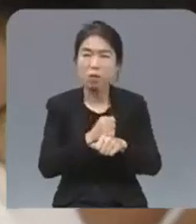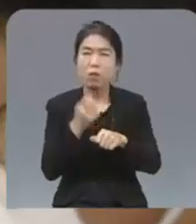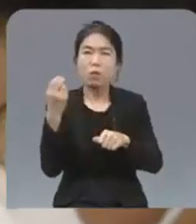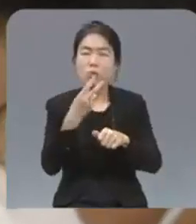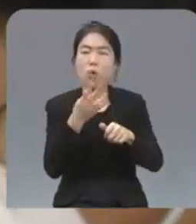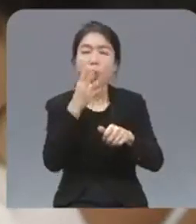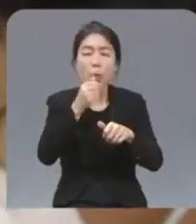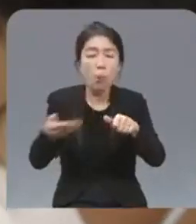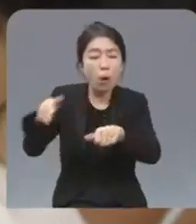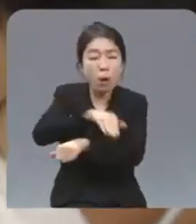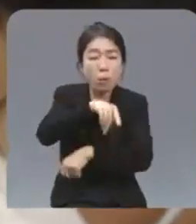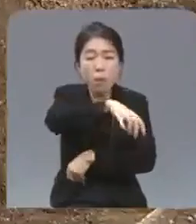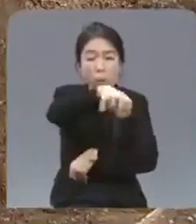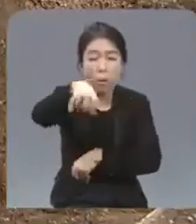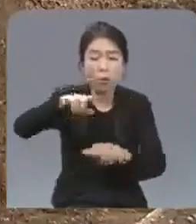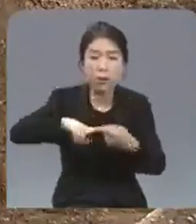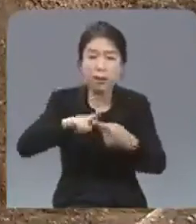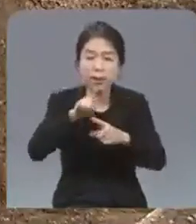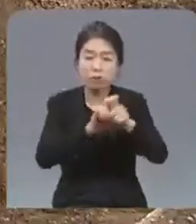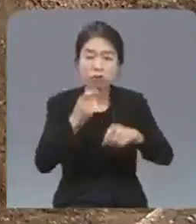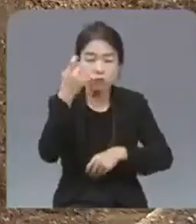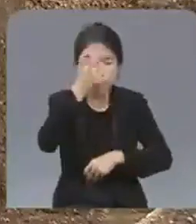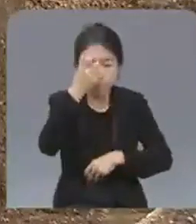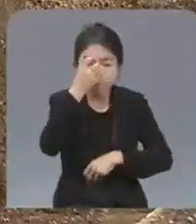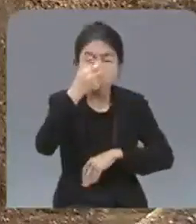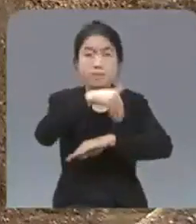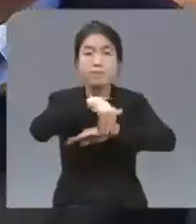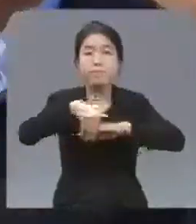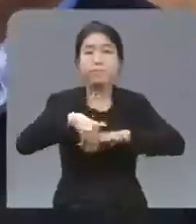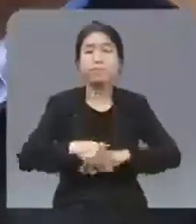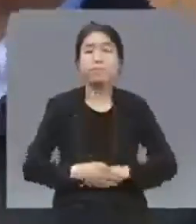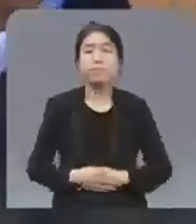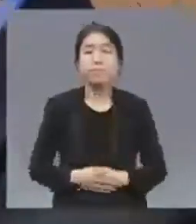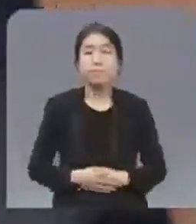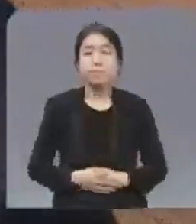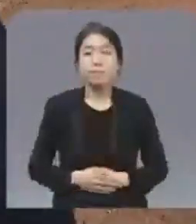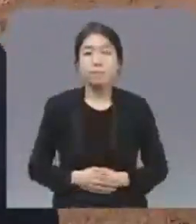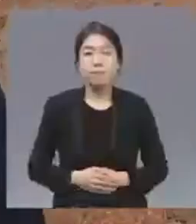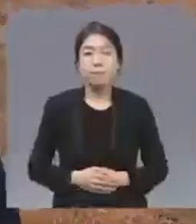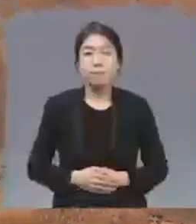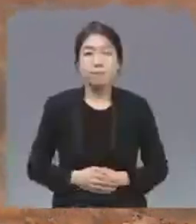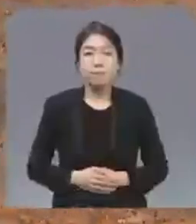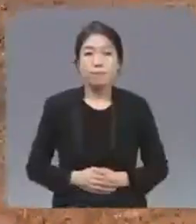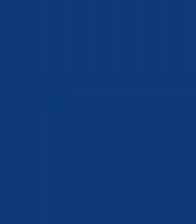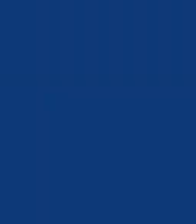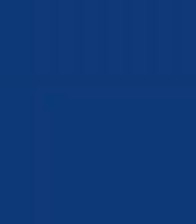추정지에 대한 추가 발굴에 나설 계획입니다 KBS 뉴스 이송각입니다